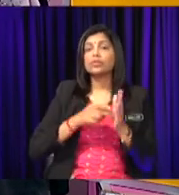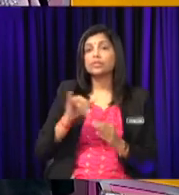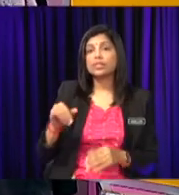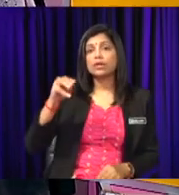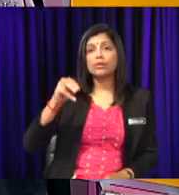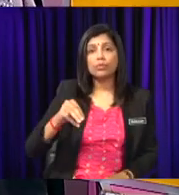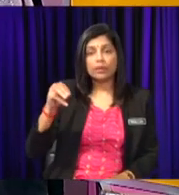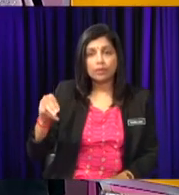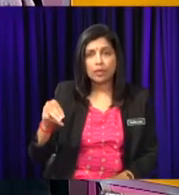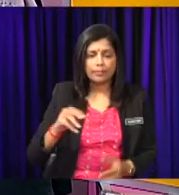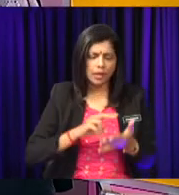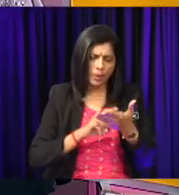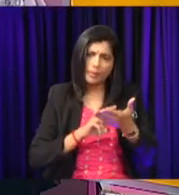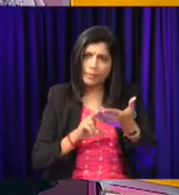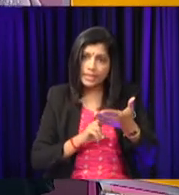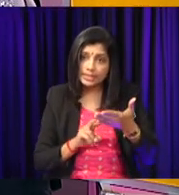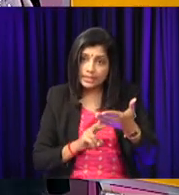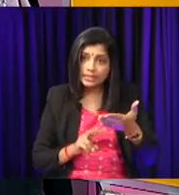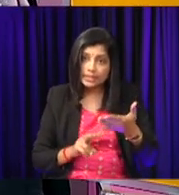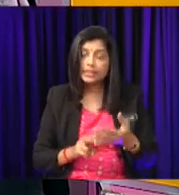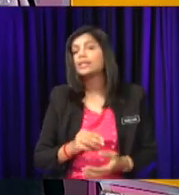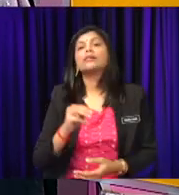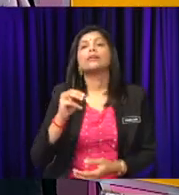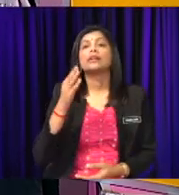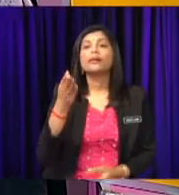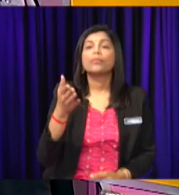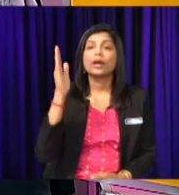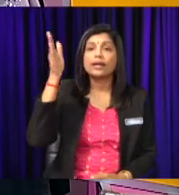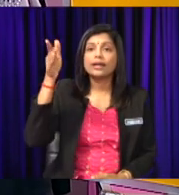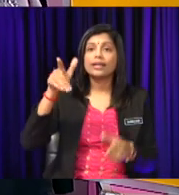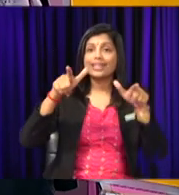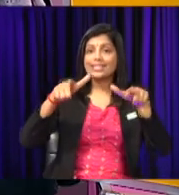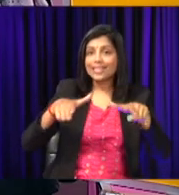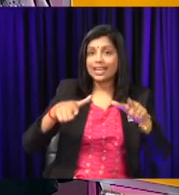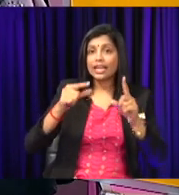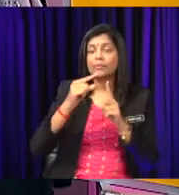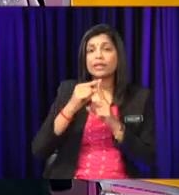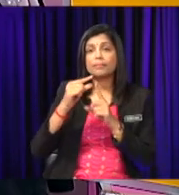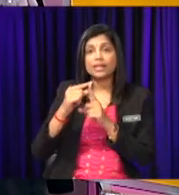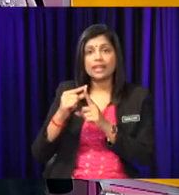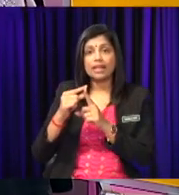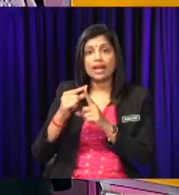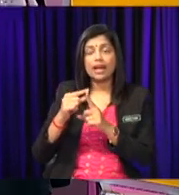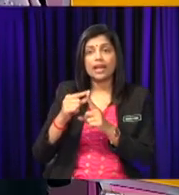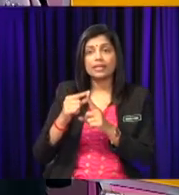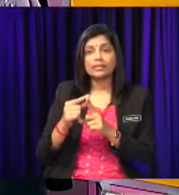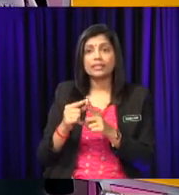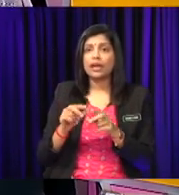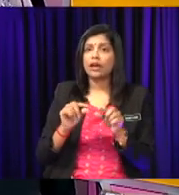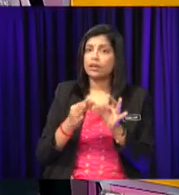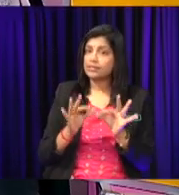ketika mereka membaca mereka akan Letakkan pada perkataan rangkaian